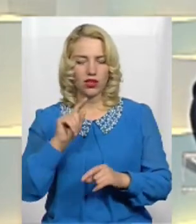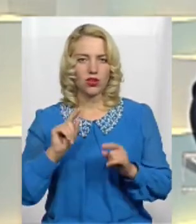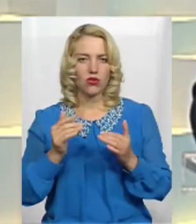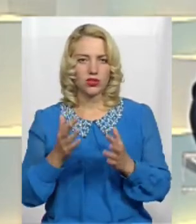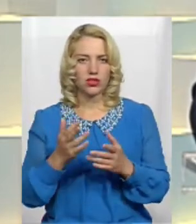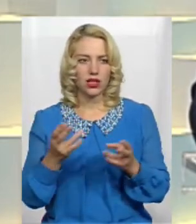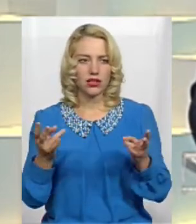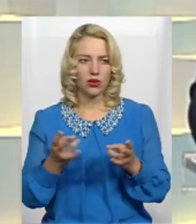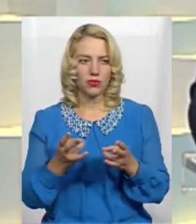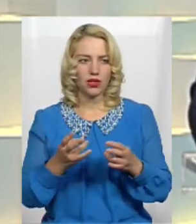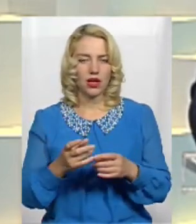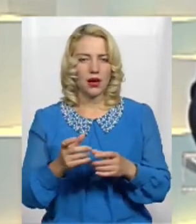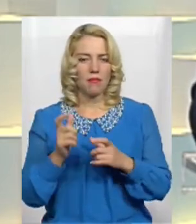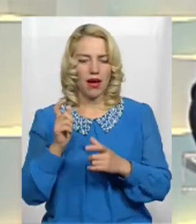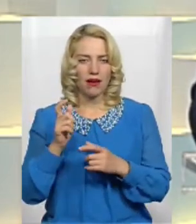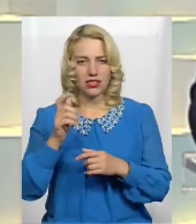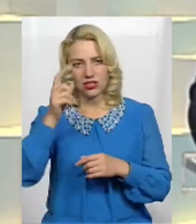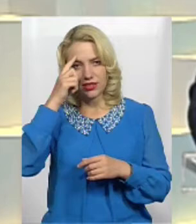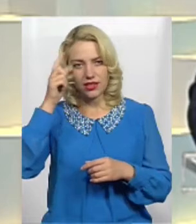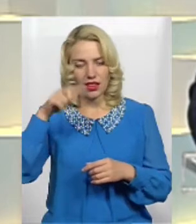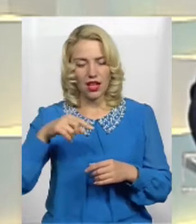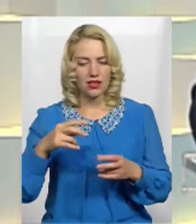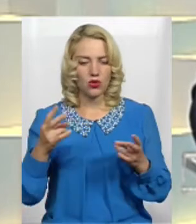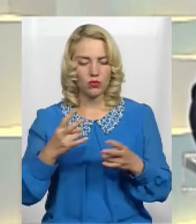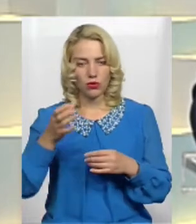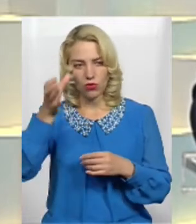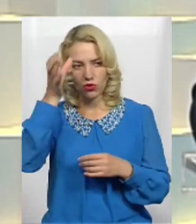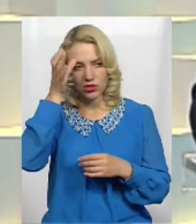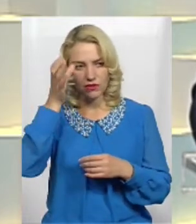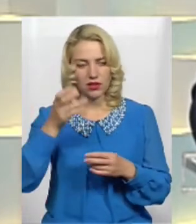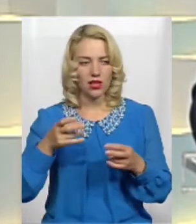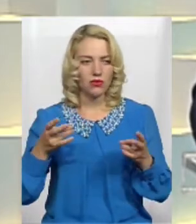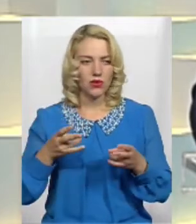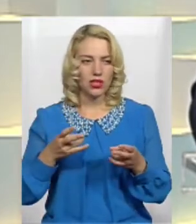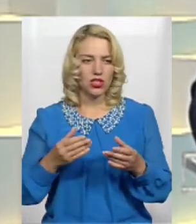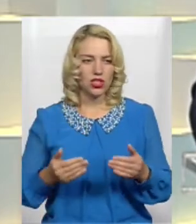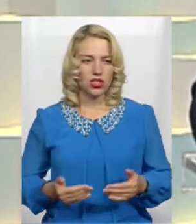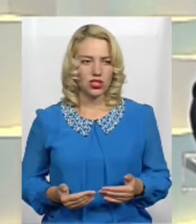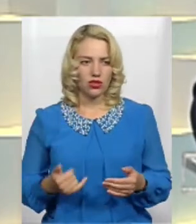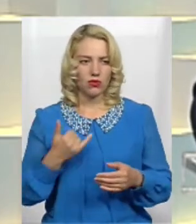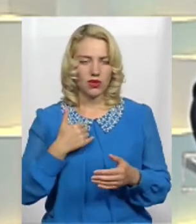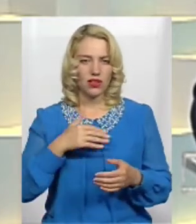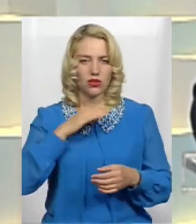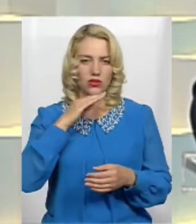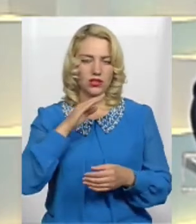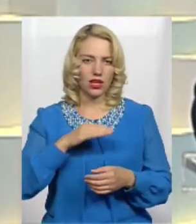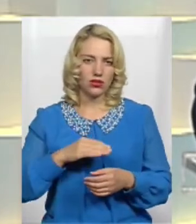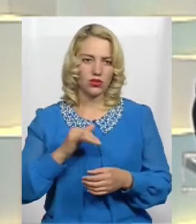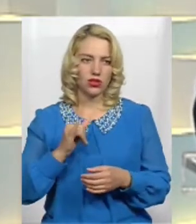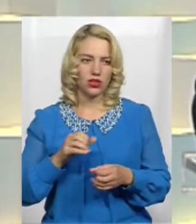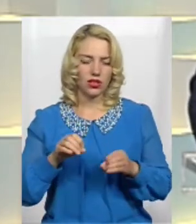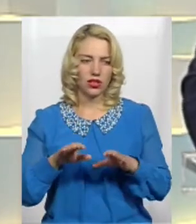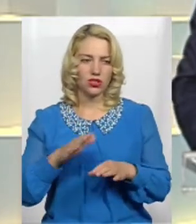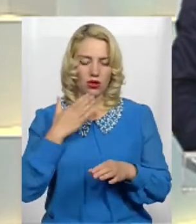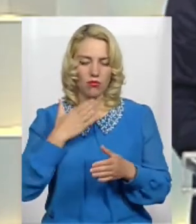оскільки необхідний багаж знань, необхідна освіта, необхідна життєва практика у мене є достатньою, і